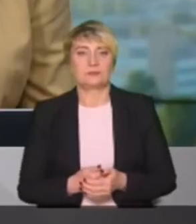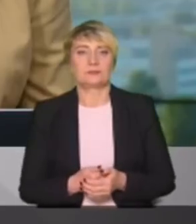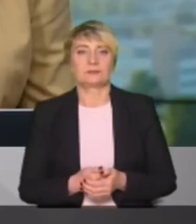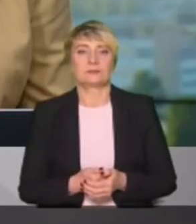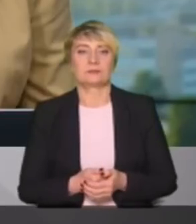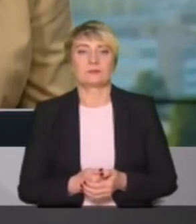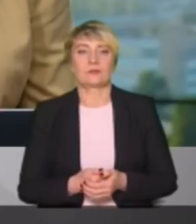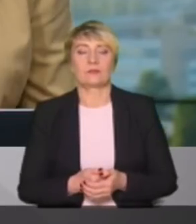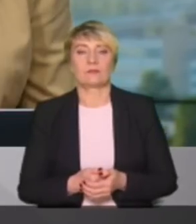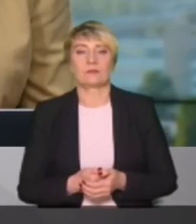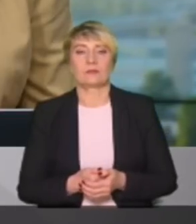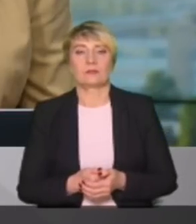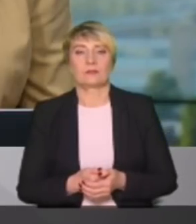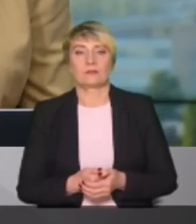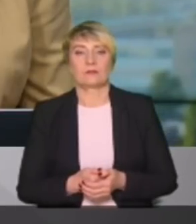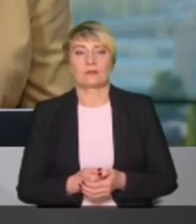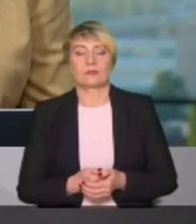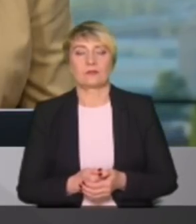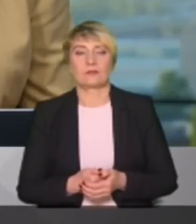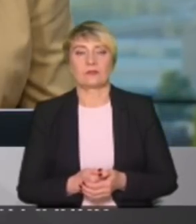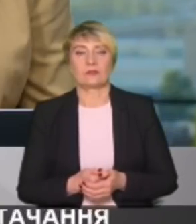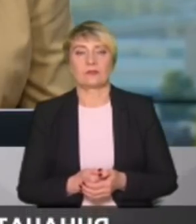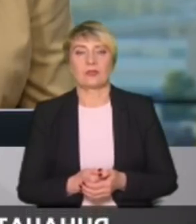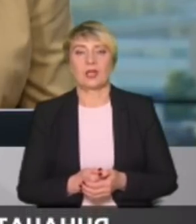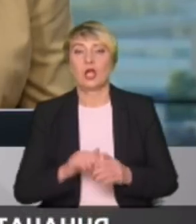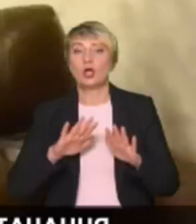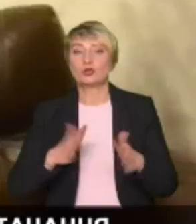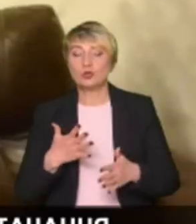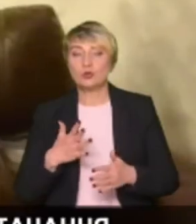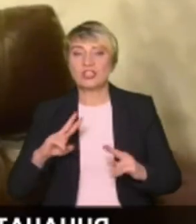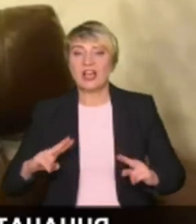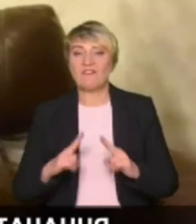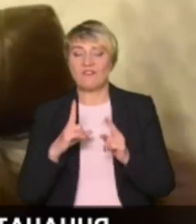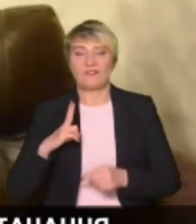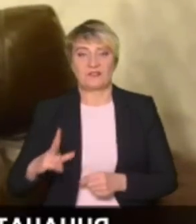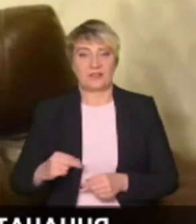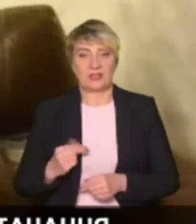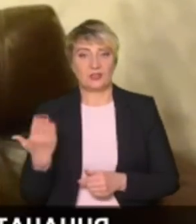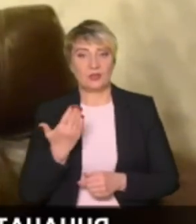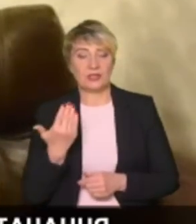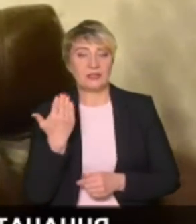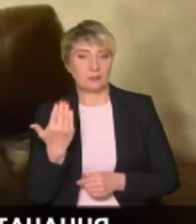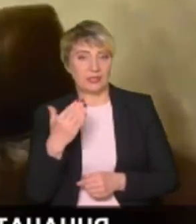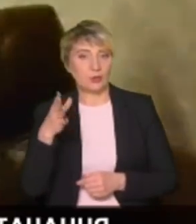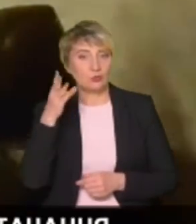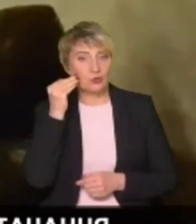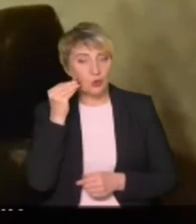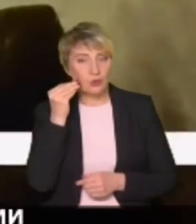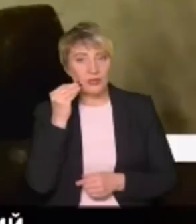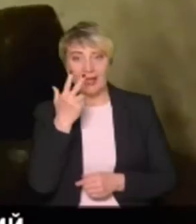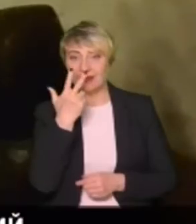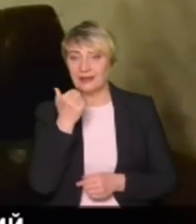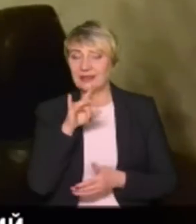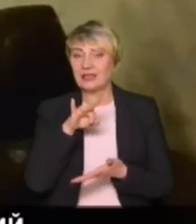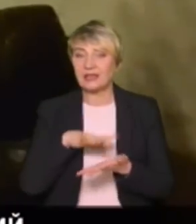стоять? Ну, скажем, особенно в случае Франции надо брать в учет их традицию дипломатии, когда